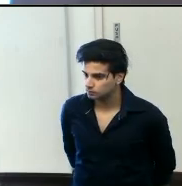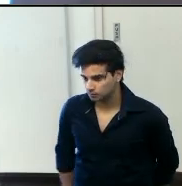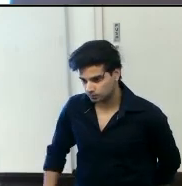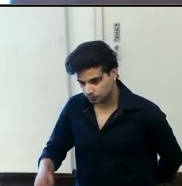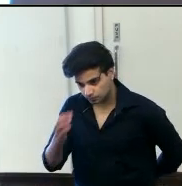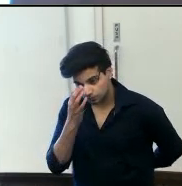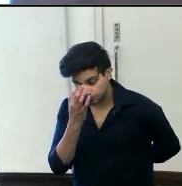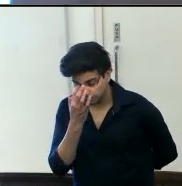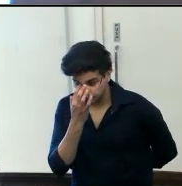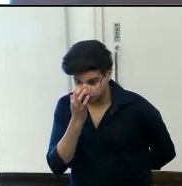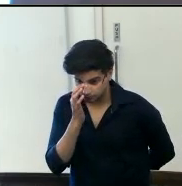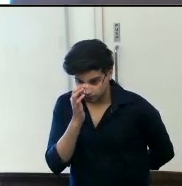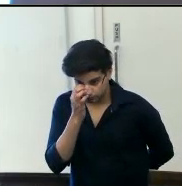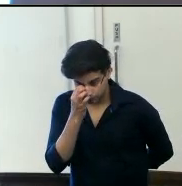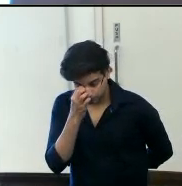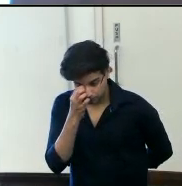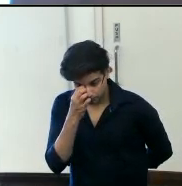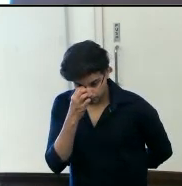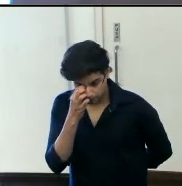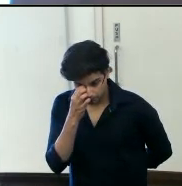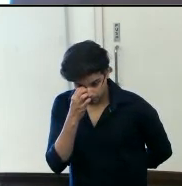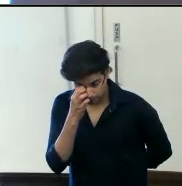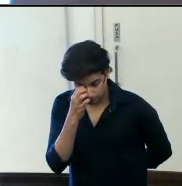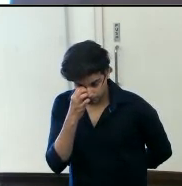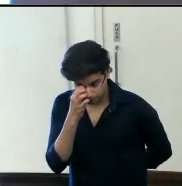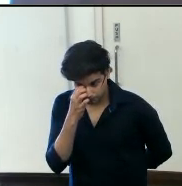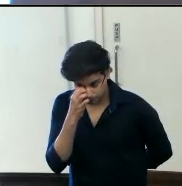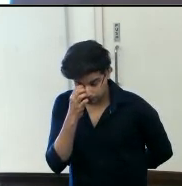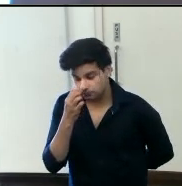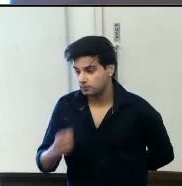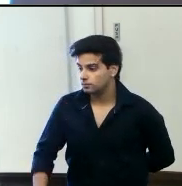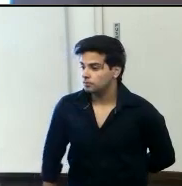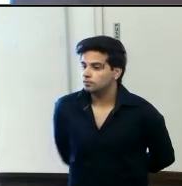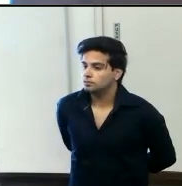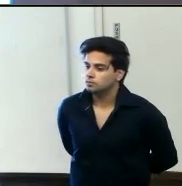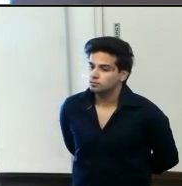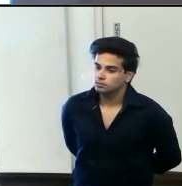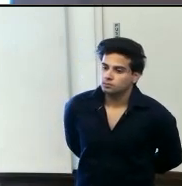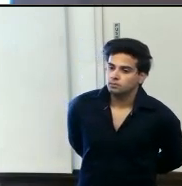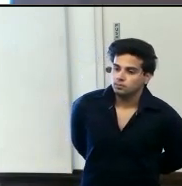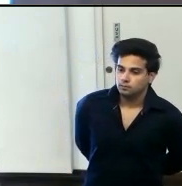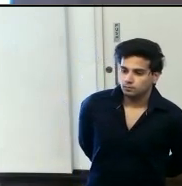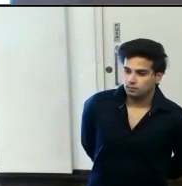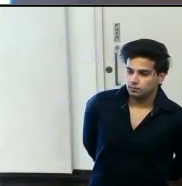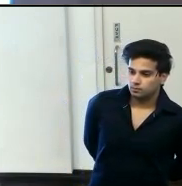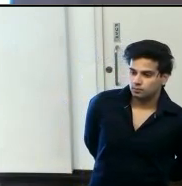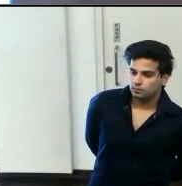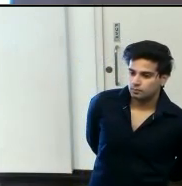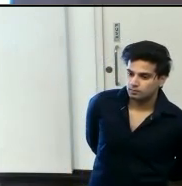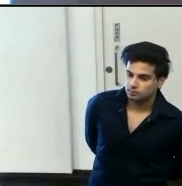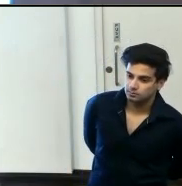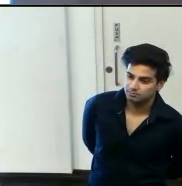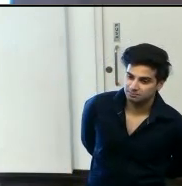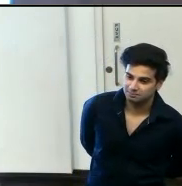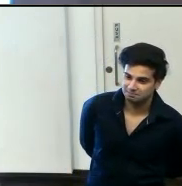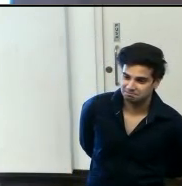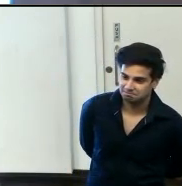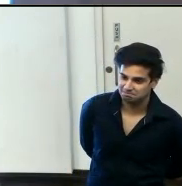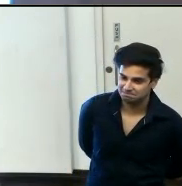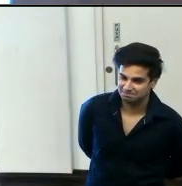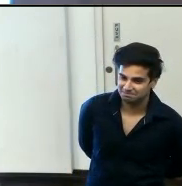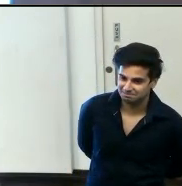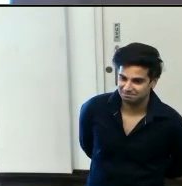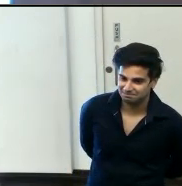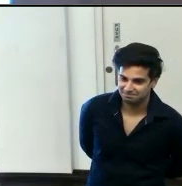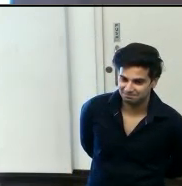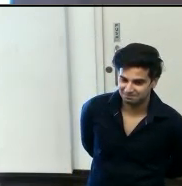ಇರುವಂಥ ಒಂದು ಕೆಲವು ಇದನ್ನ ಅಲ್ಲಿ ಮಾಡ್ಬೋದು. ಪೇಂಟಿಂಗಲ್ಲಿ ನಿಮಗೆ ಟೈಮ್ ಎಲಿಮೆಂಟ್ ಬಿಲ್ಡಪ್ ಮಾಡೋಕ್ಕಾಗೋದಿಲ್ಲ. ನೀವು ಒಟ್ಟಿಗೆ ಪೇಂಟಿಂಗ್ ಒಂದೇ ಸಲ ಕಾಣುತ್ತೆ,